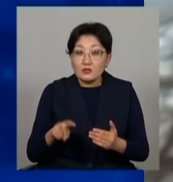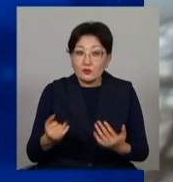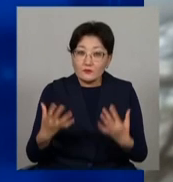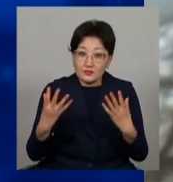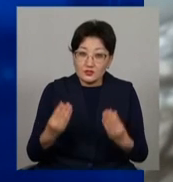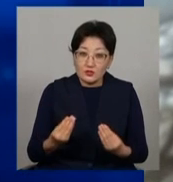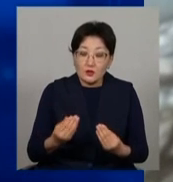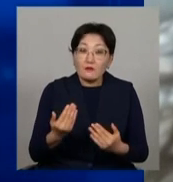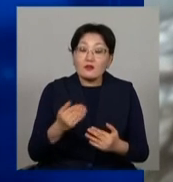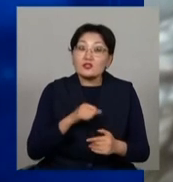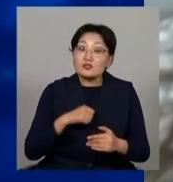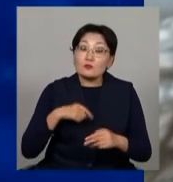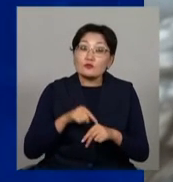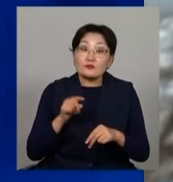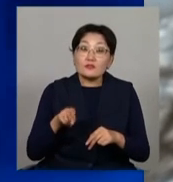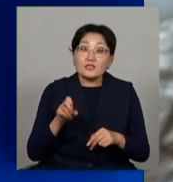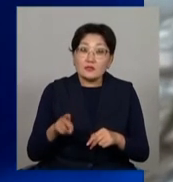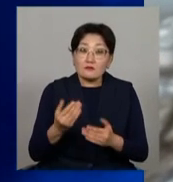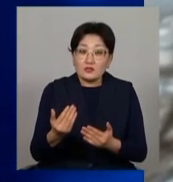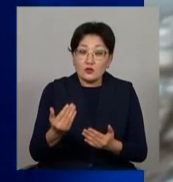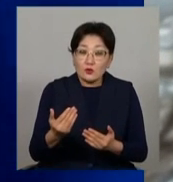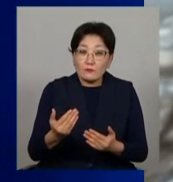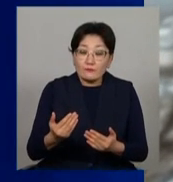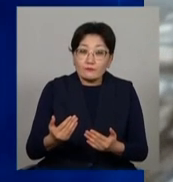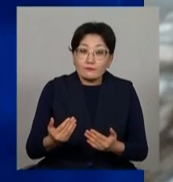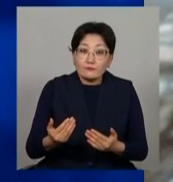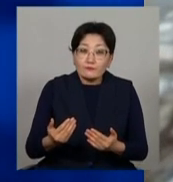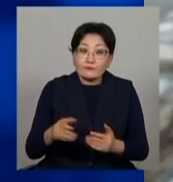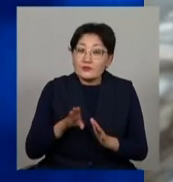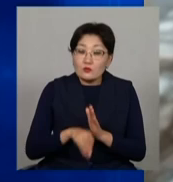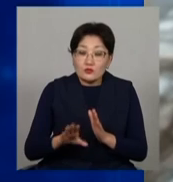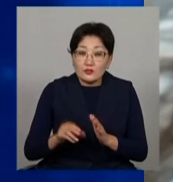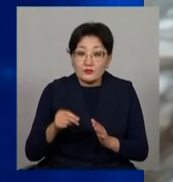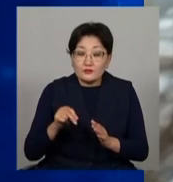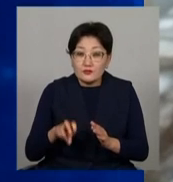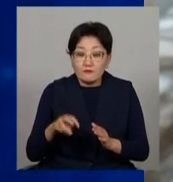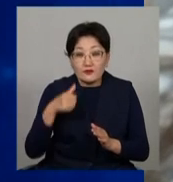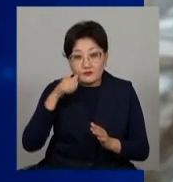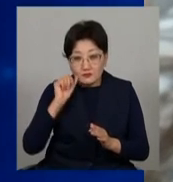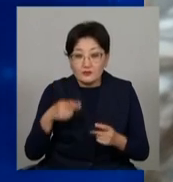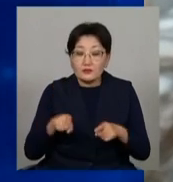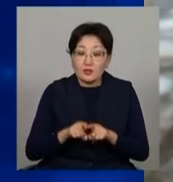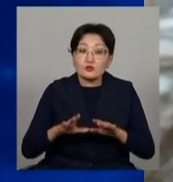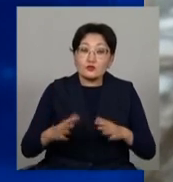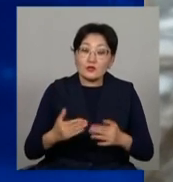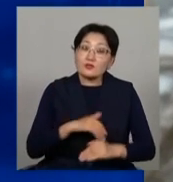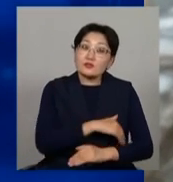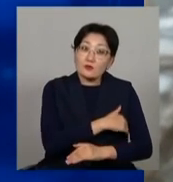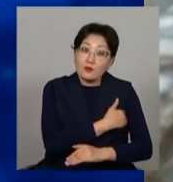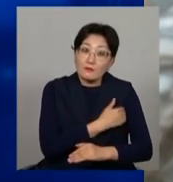сегодняшний день самочувствие, как ваше? Ну, в принципе, не хуже, чем вчера. Также усталость,